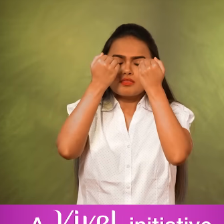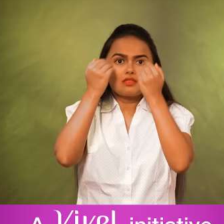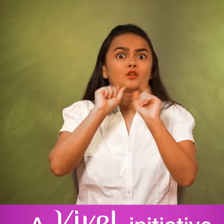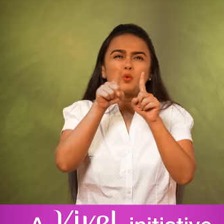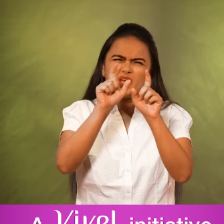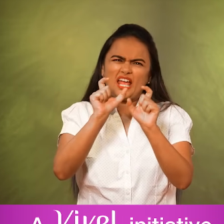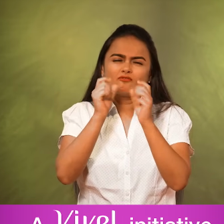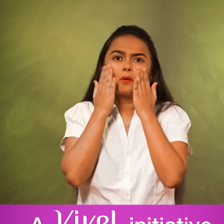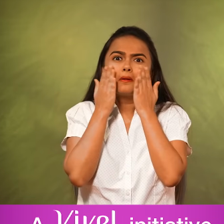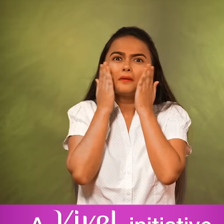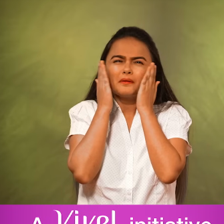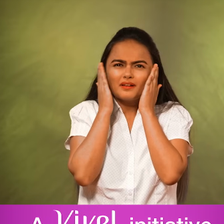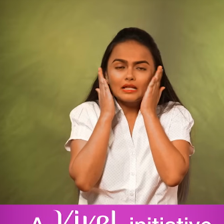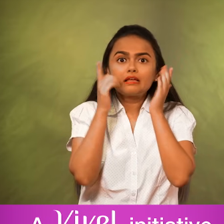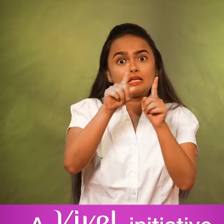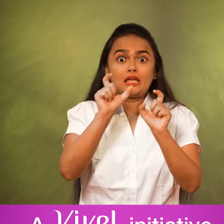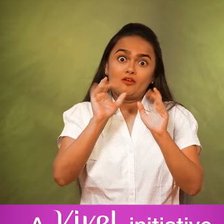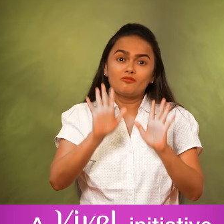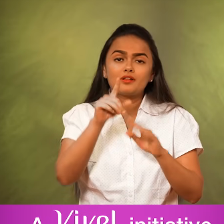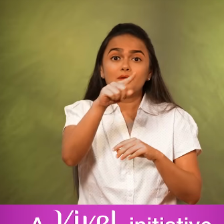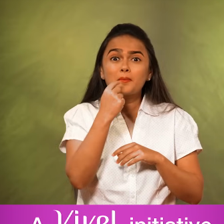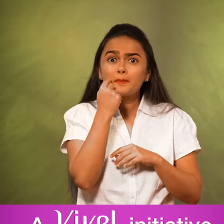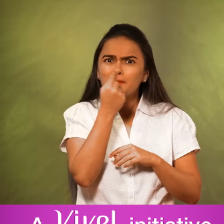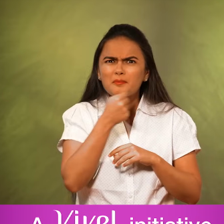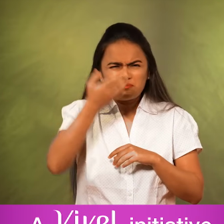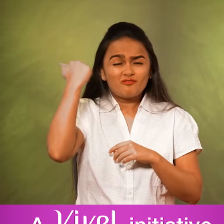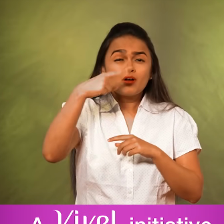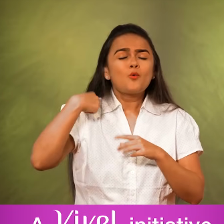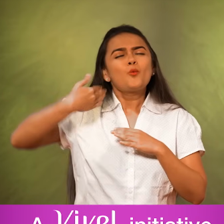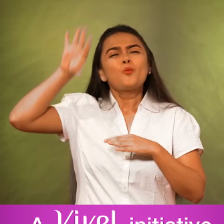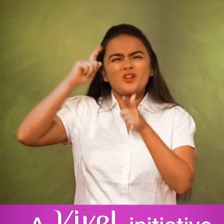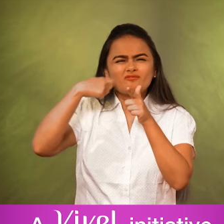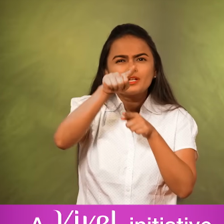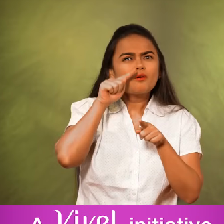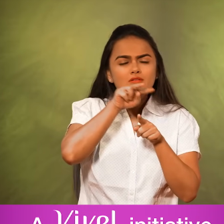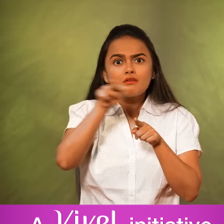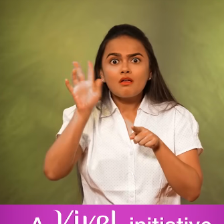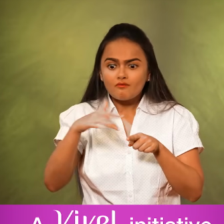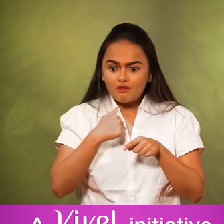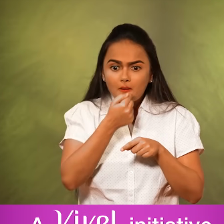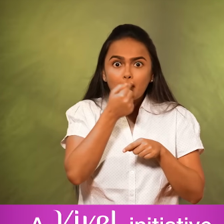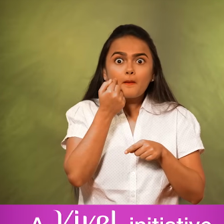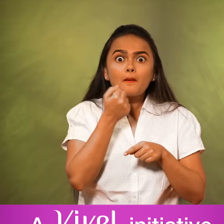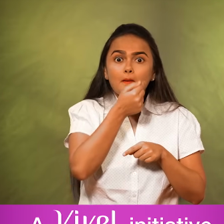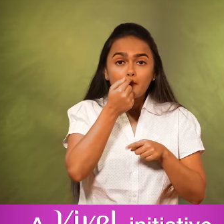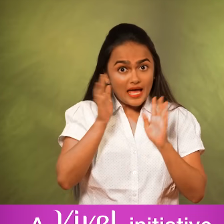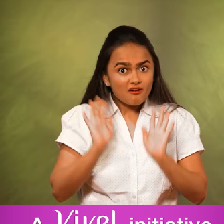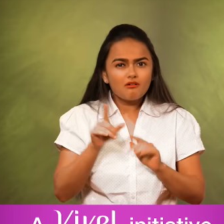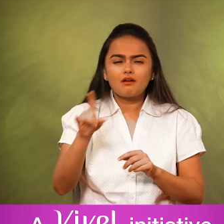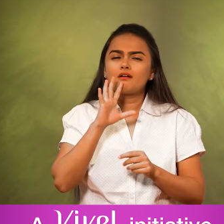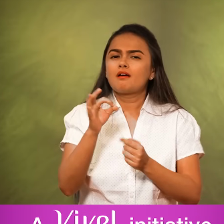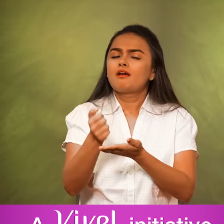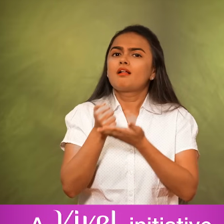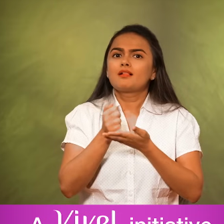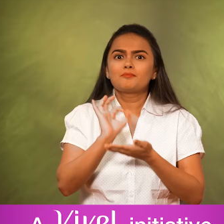मेक श्योर आप अपनी आईज में ना डाल लो। पैट इट लाइक दिस। मेरे माउथ के अराउंड बहुत ज्यादा पिगमेंटेशन था, अगर आप मेरी पुरानी वीडियोस जाकर देखोगे तो दिस